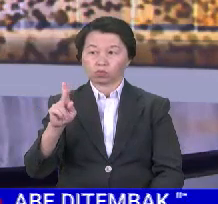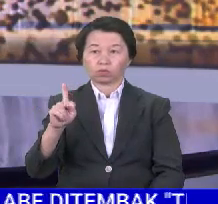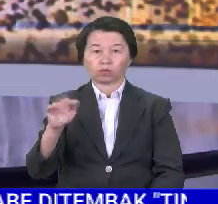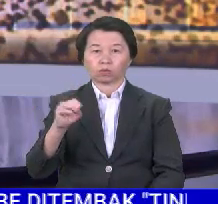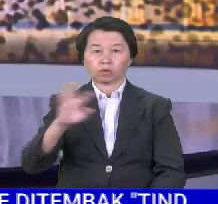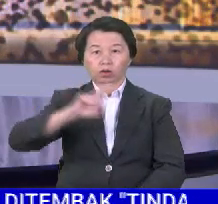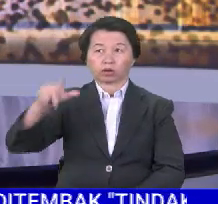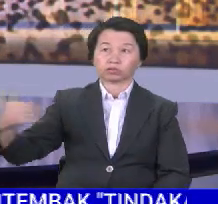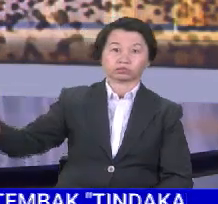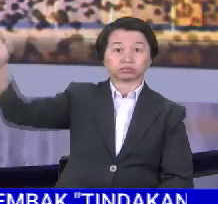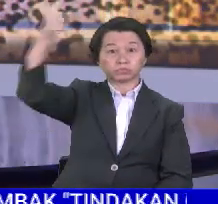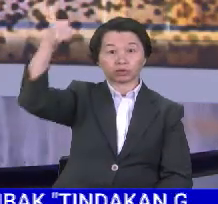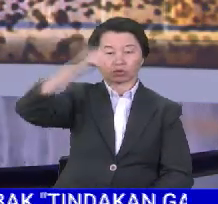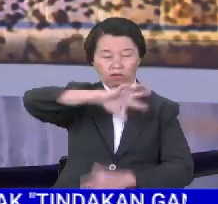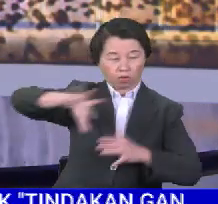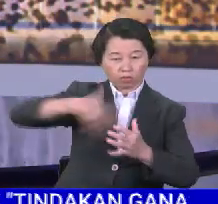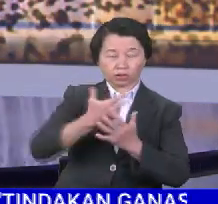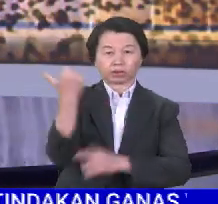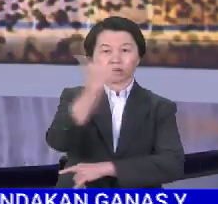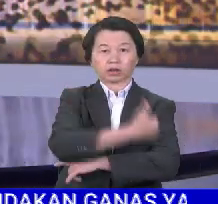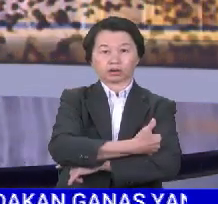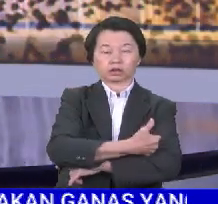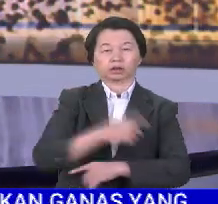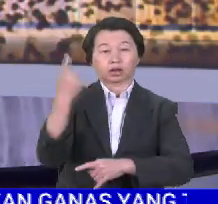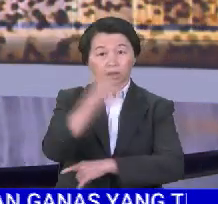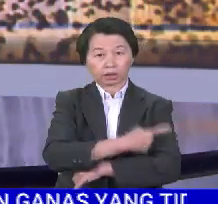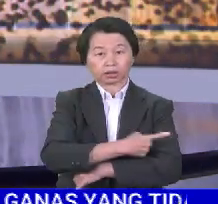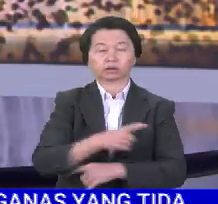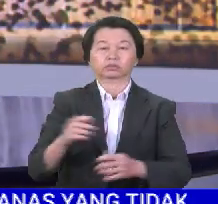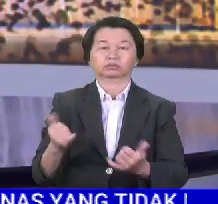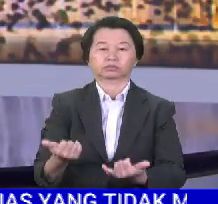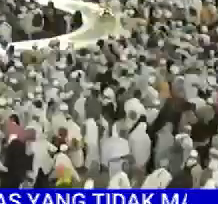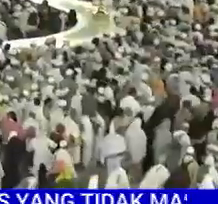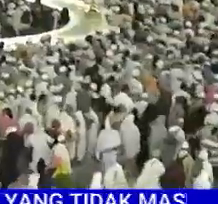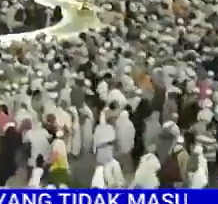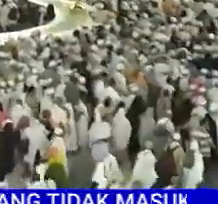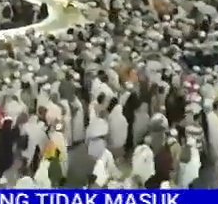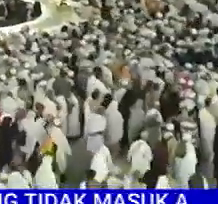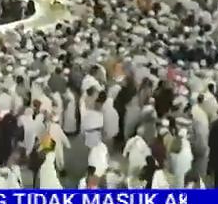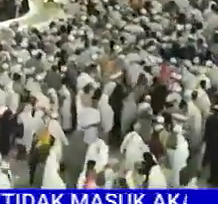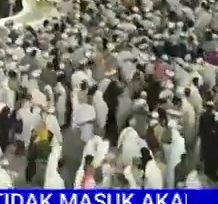penghulu segala hari ini. Kupasannya bersama wartawan JAKIM, Alisa Yusra.